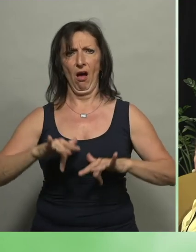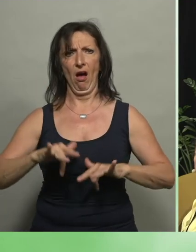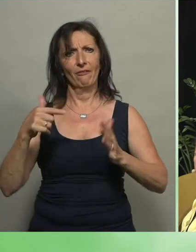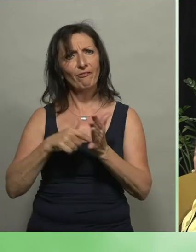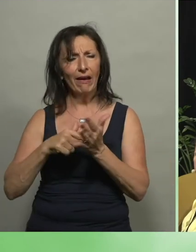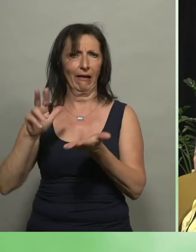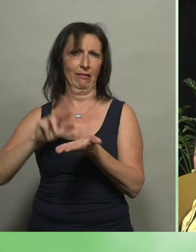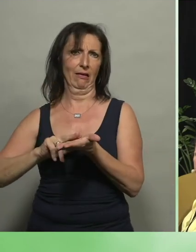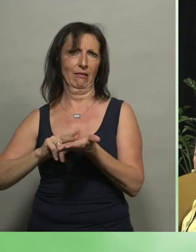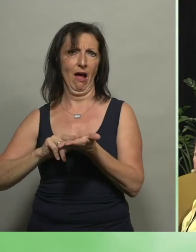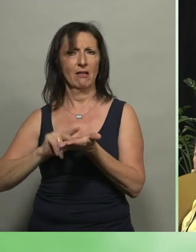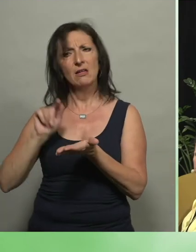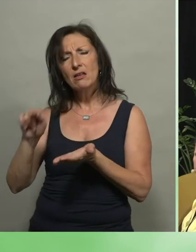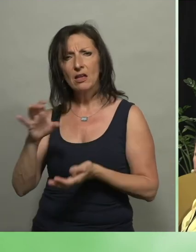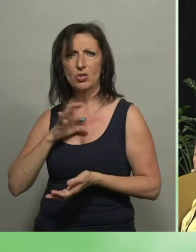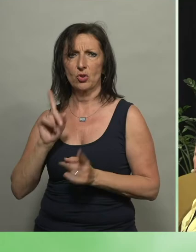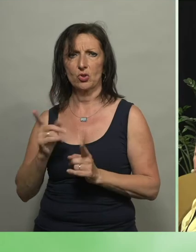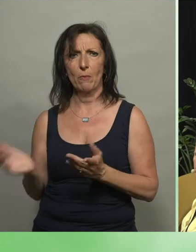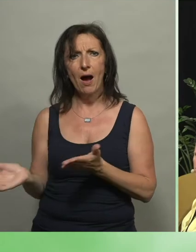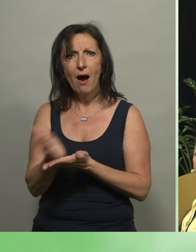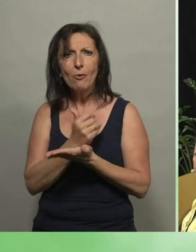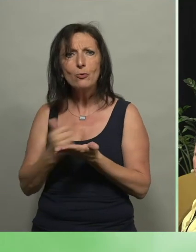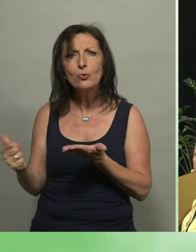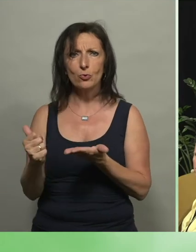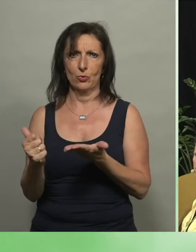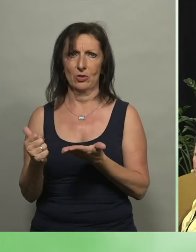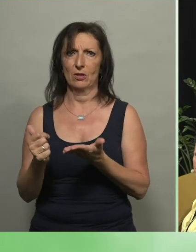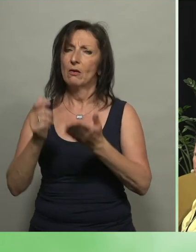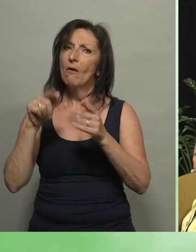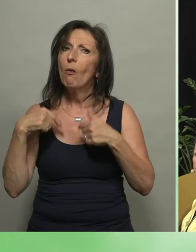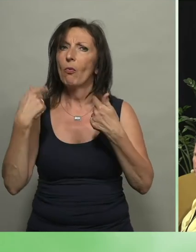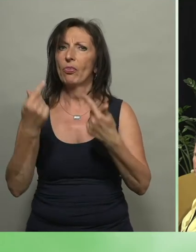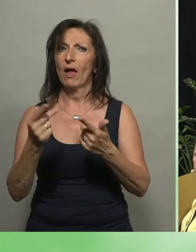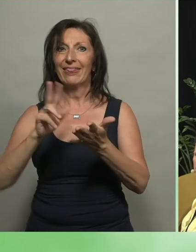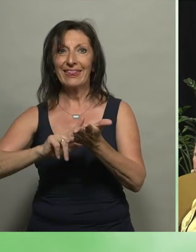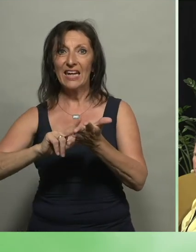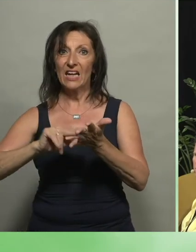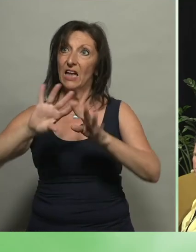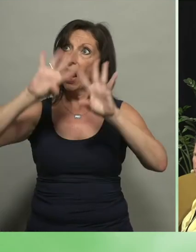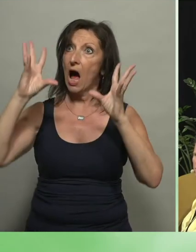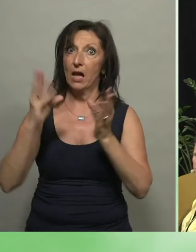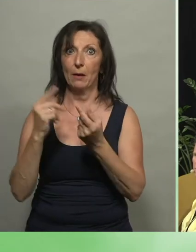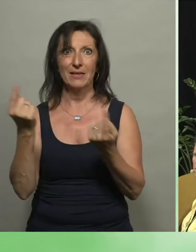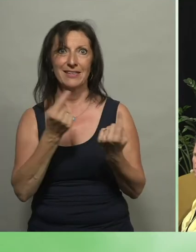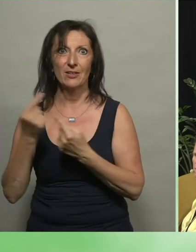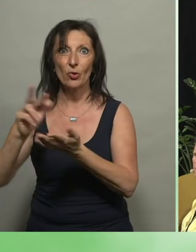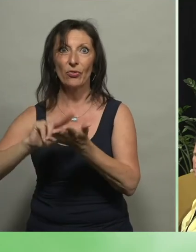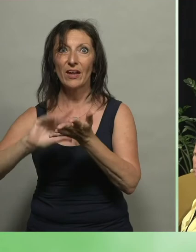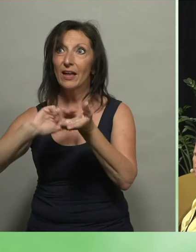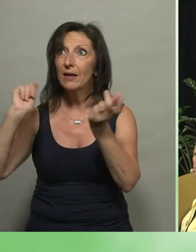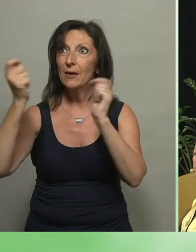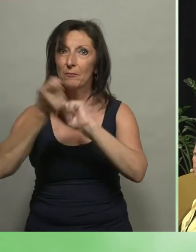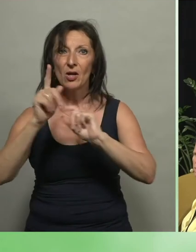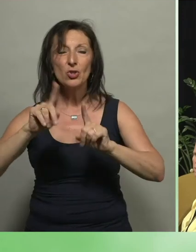Digitalisierung zu nutzen und sie so zu gestalten, dass der Wandel, der digitale Wandel gemeinsam